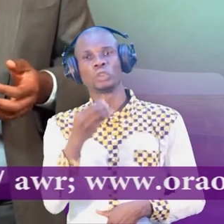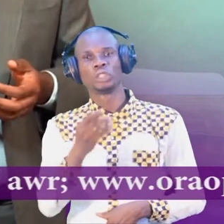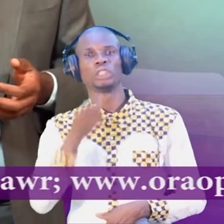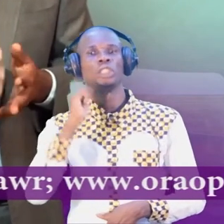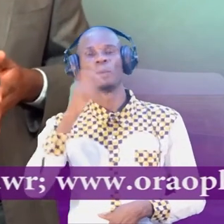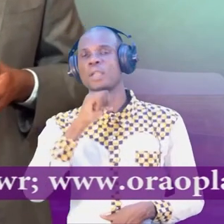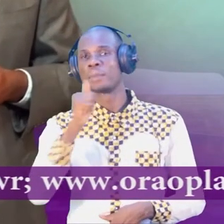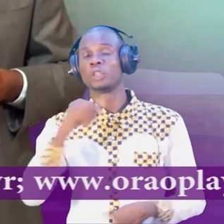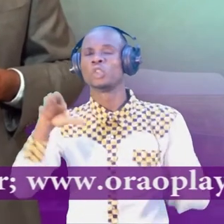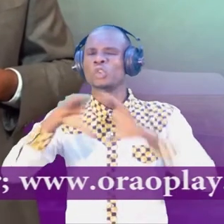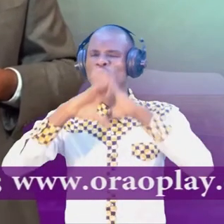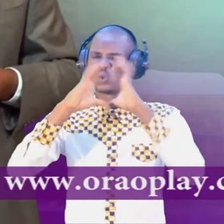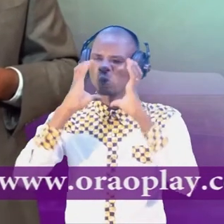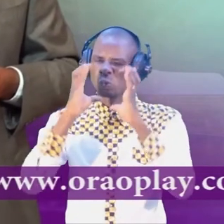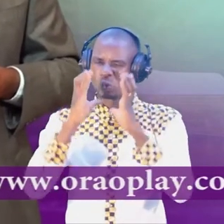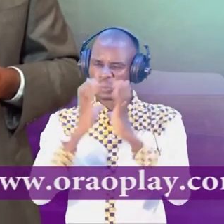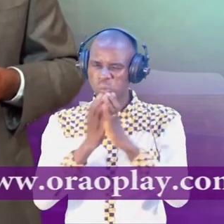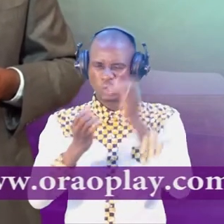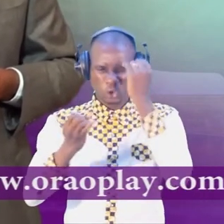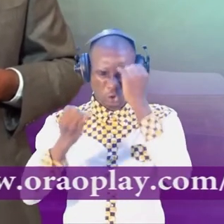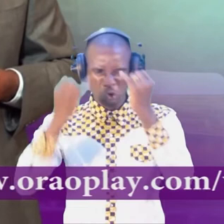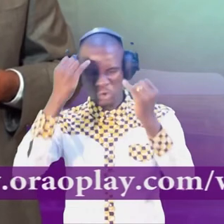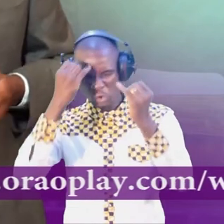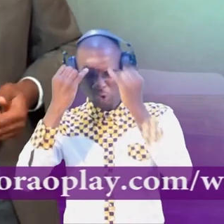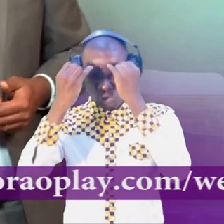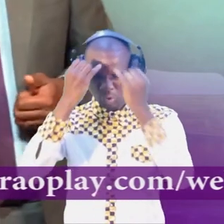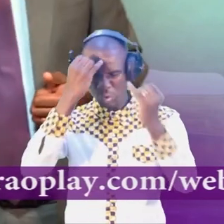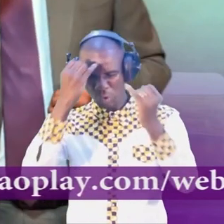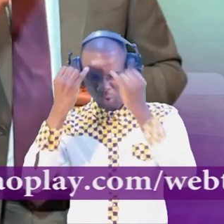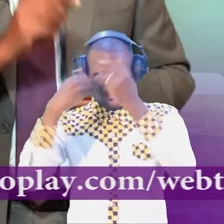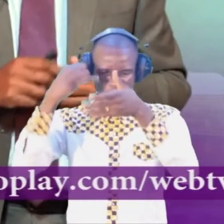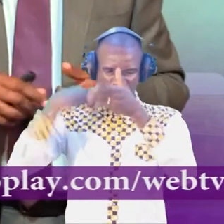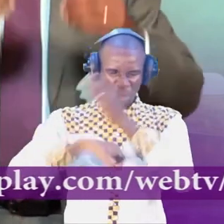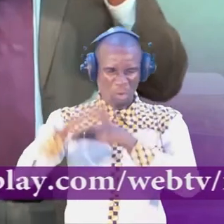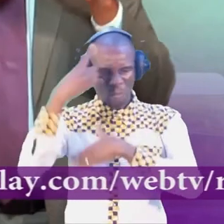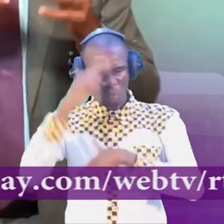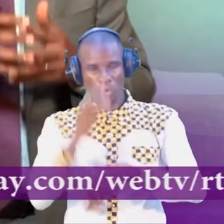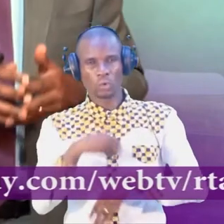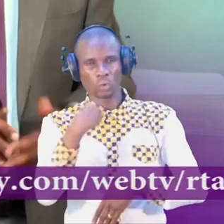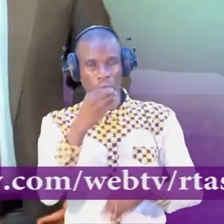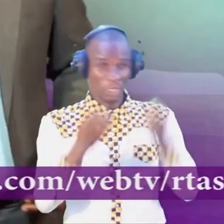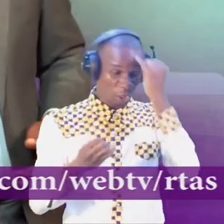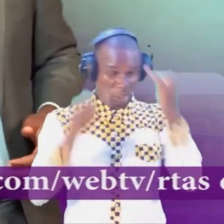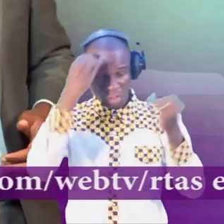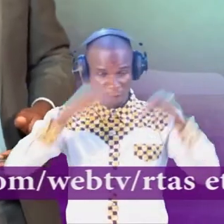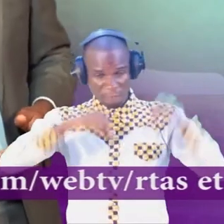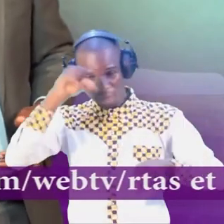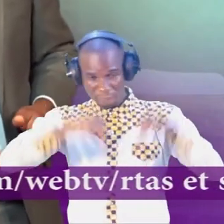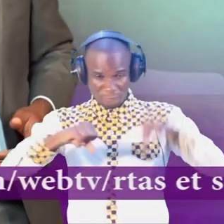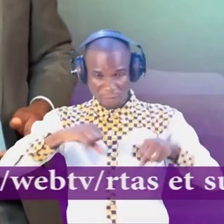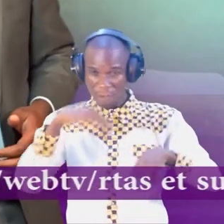ne commettras point. Usishuhudie jirani yako uongo. Toute exagération. Hata mazungumzo